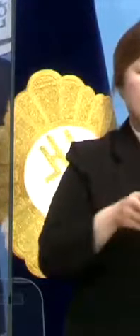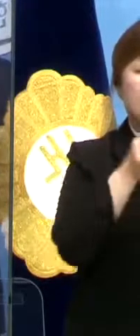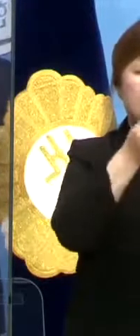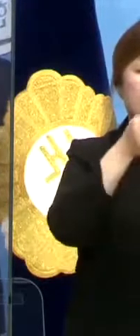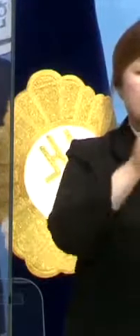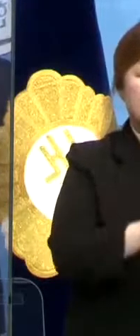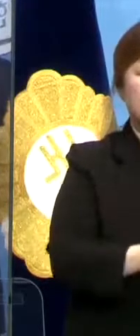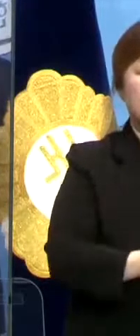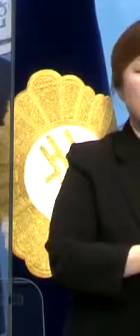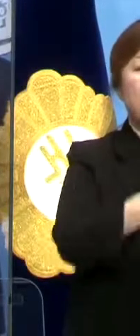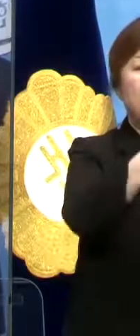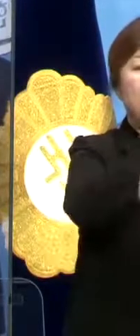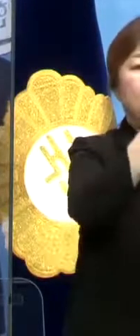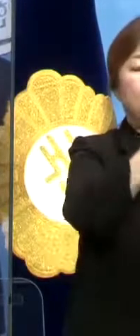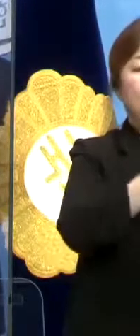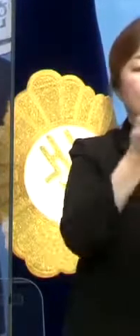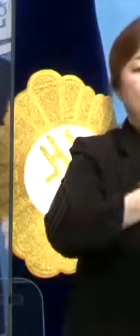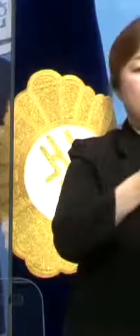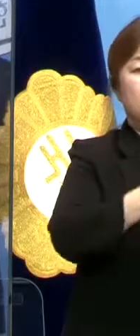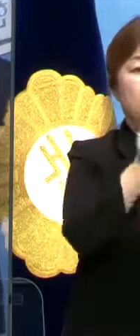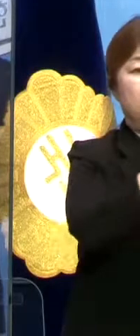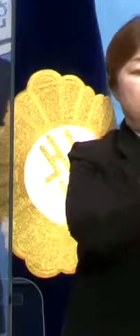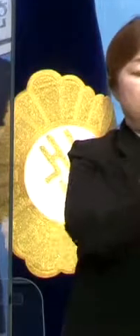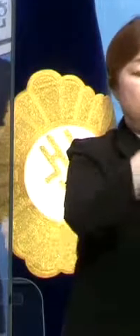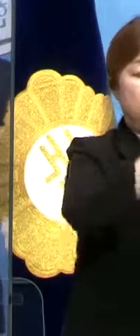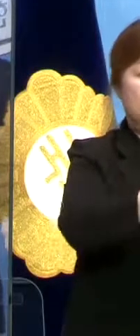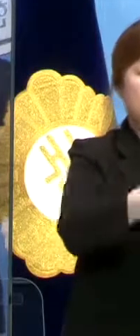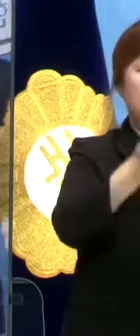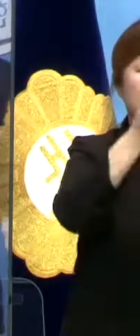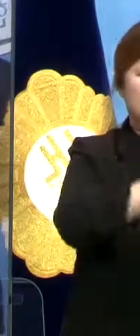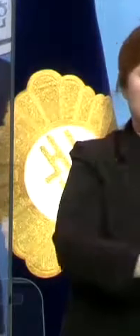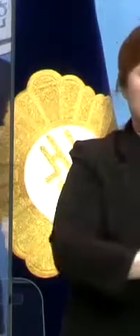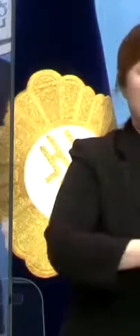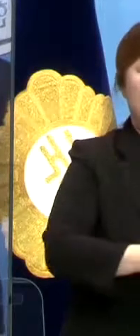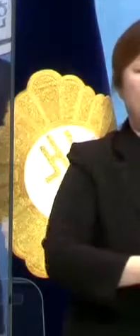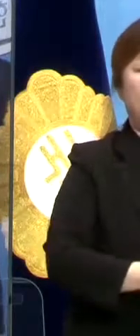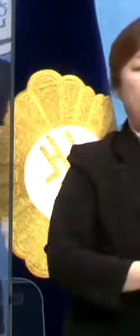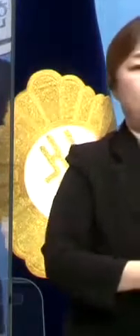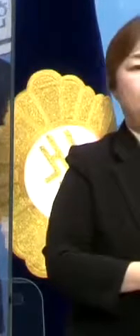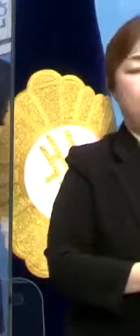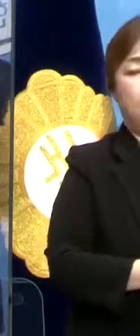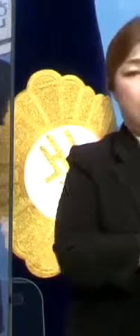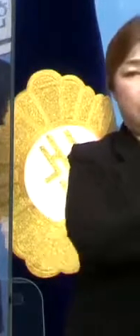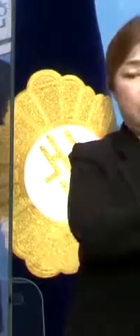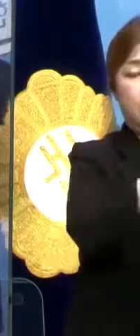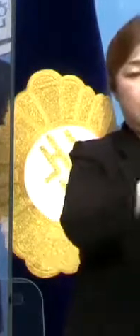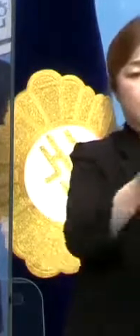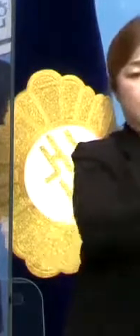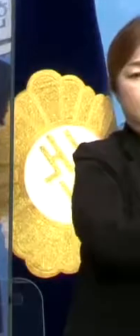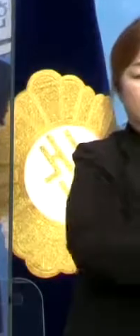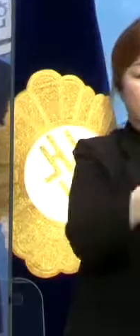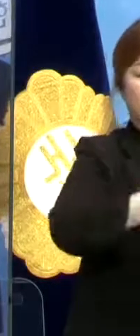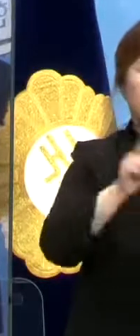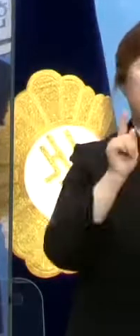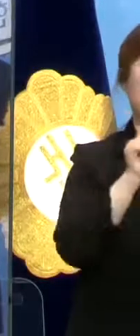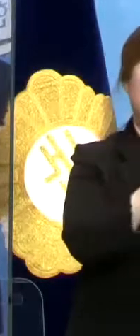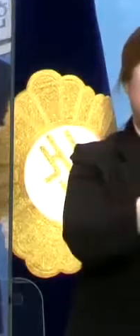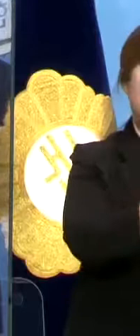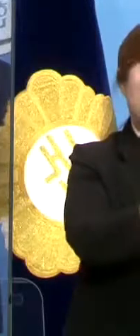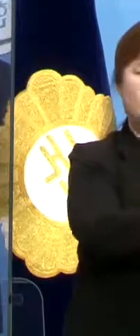그러나 두 차례에 걸친 공식 면담 요청에도 불구하고 쿠팡 측은 백제 기와 의 공식 만남을